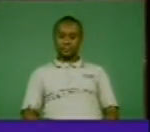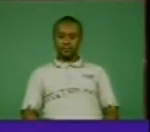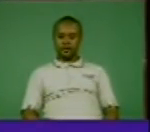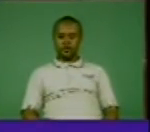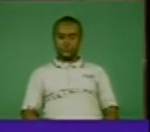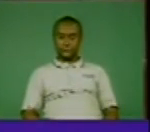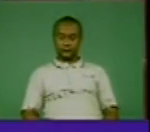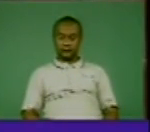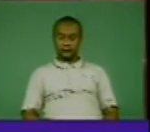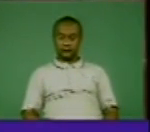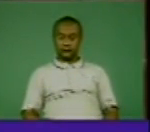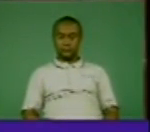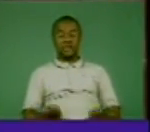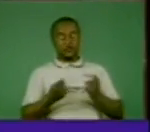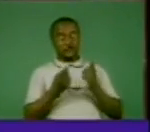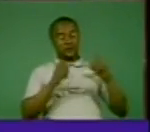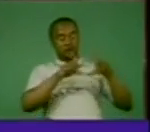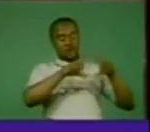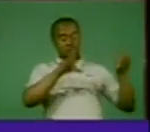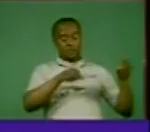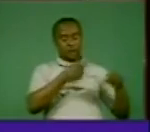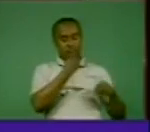na ibara ya 121.